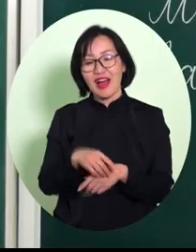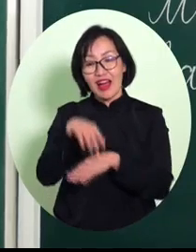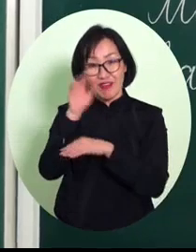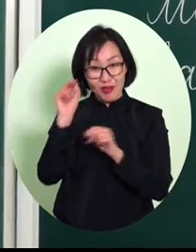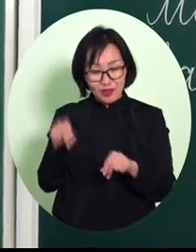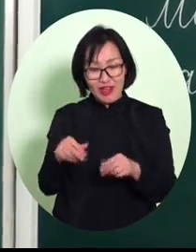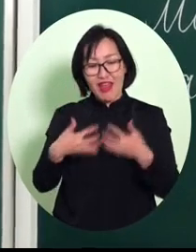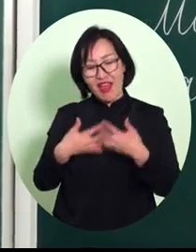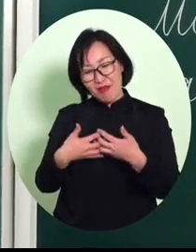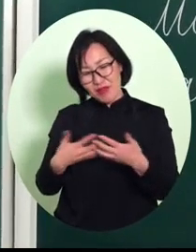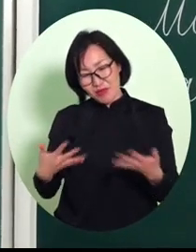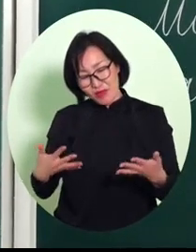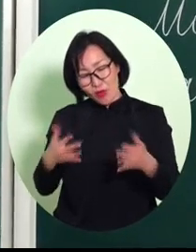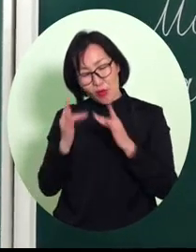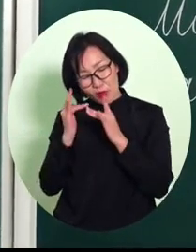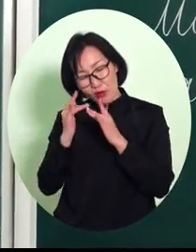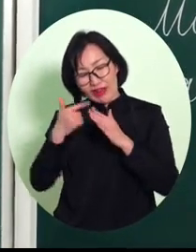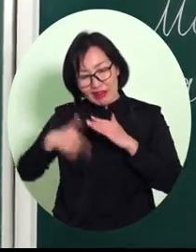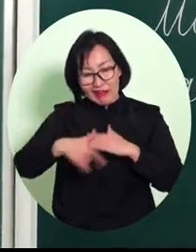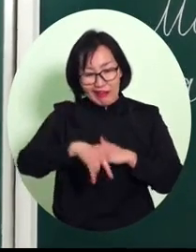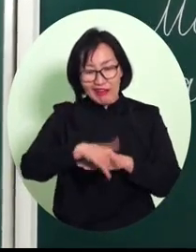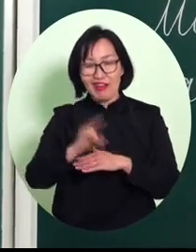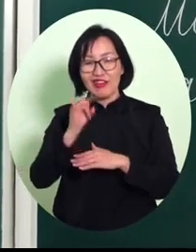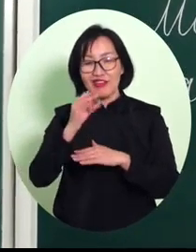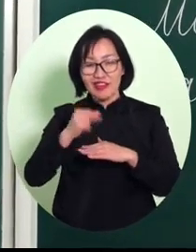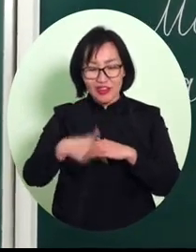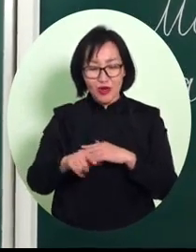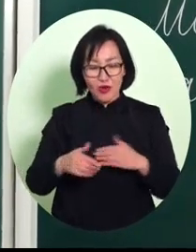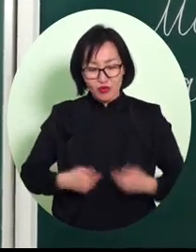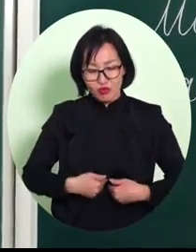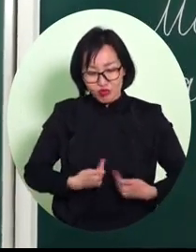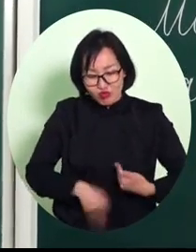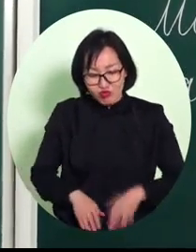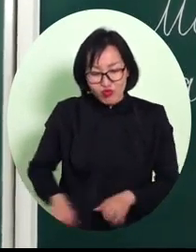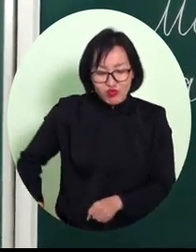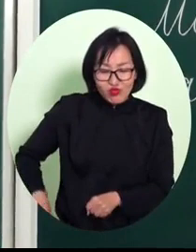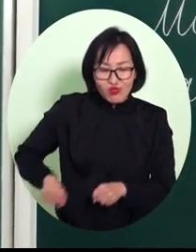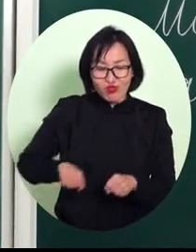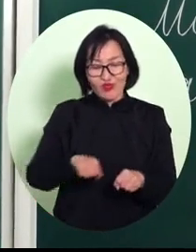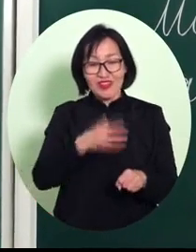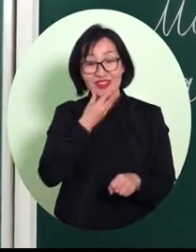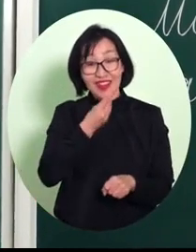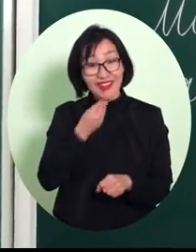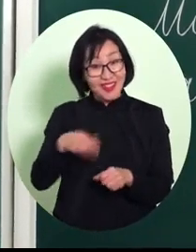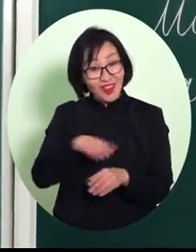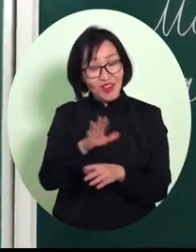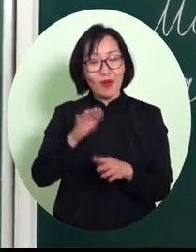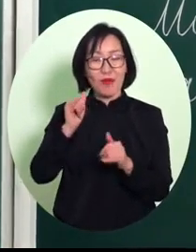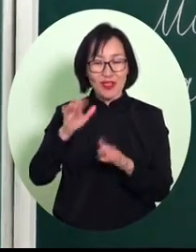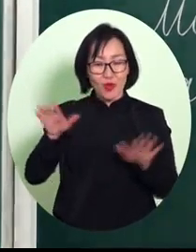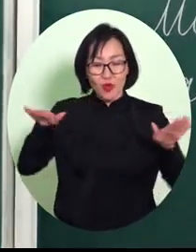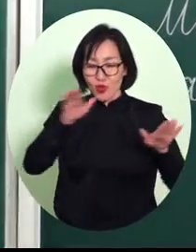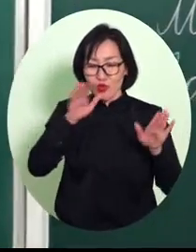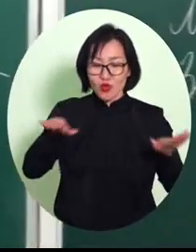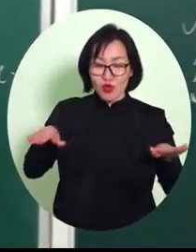болоод мөн амтд зэрлэг амтд ичээнэстэй гарахтаа мөн зулцэг үр төлөө дагуулсан байдаг. Мөн